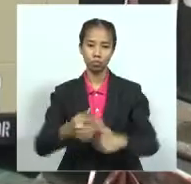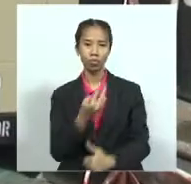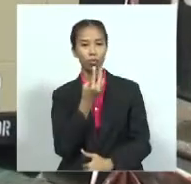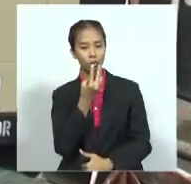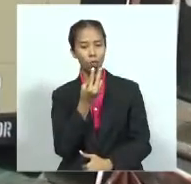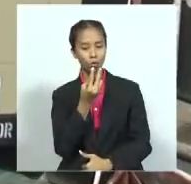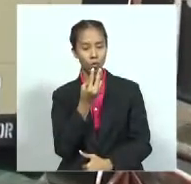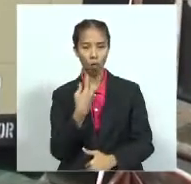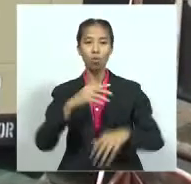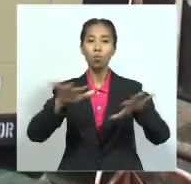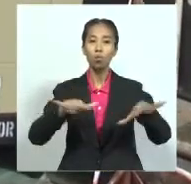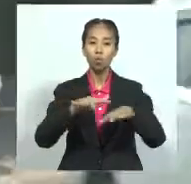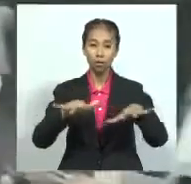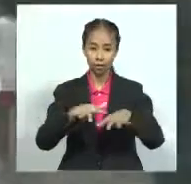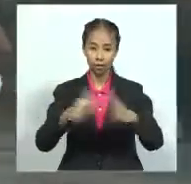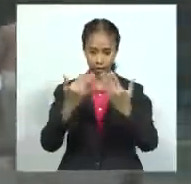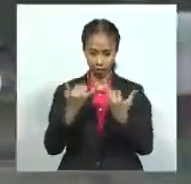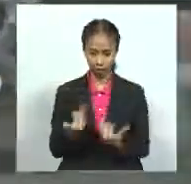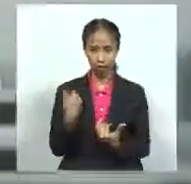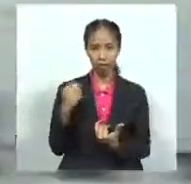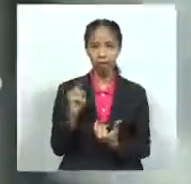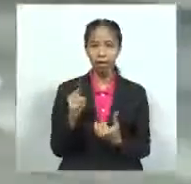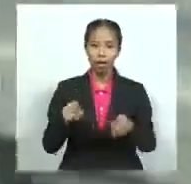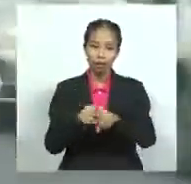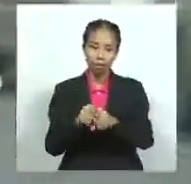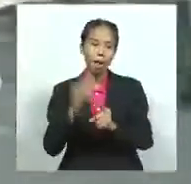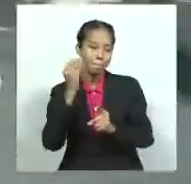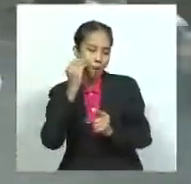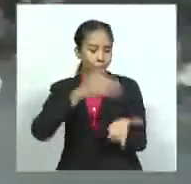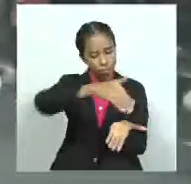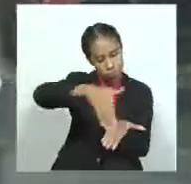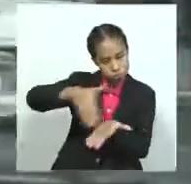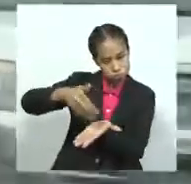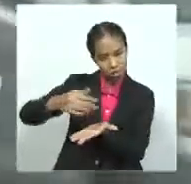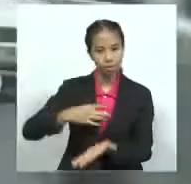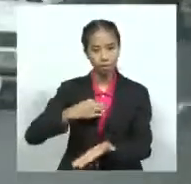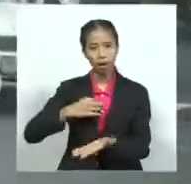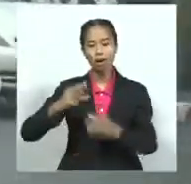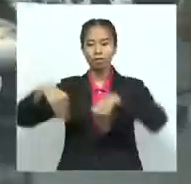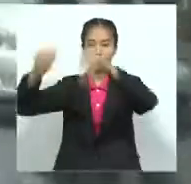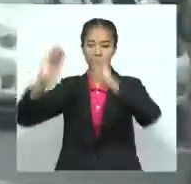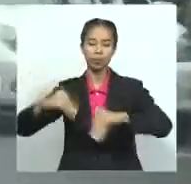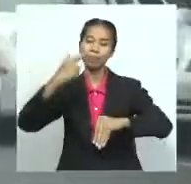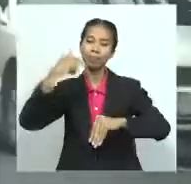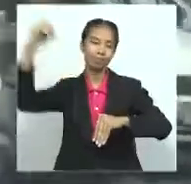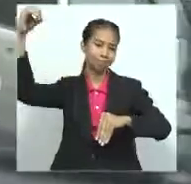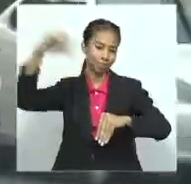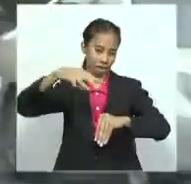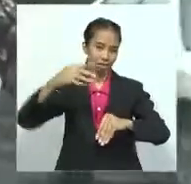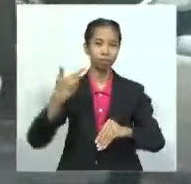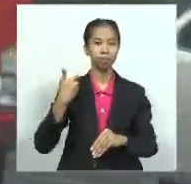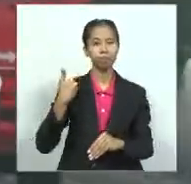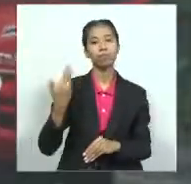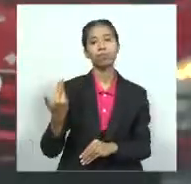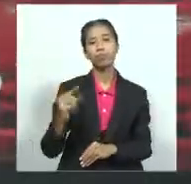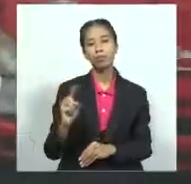าสู่สภาวะปกติค่ะก็ออกมาเก็บกวาดทำความสะอาดบ้านเรือนเอาเสื้อผ้าที่นอนมาตากแดดแล้วนะคะส่วนในเขตเทศ